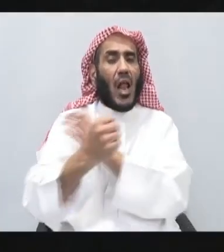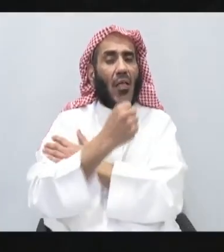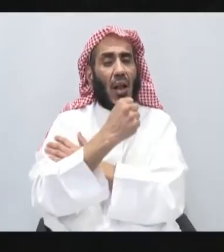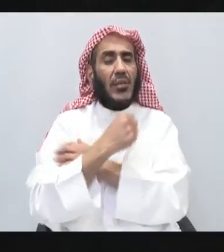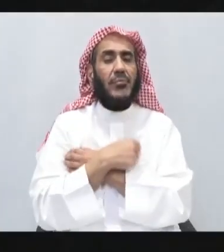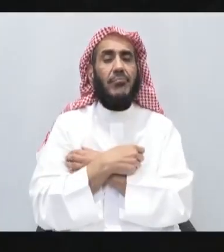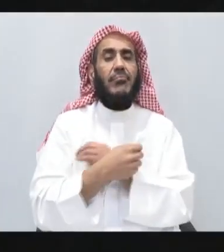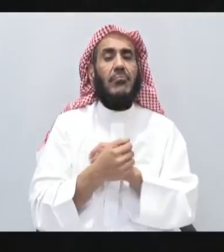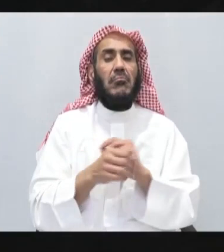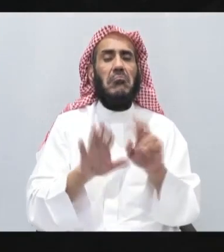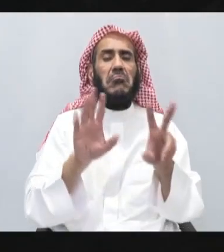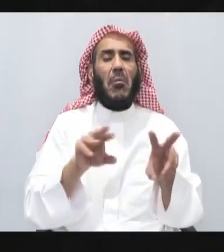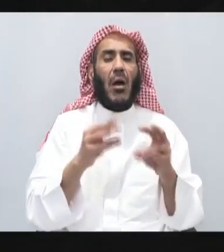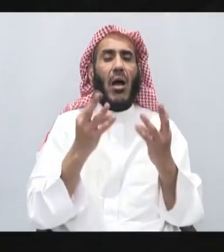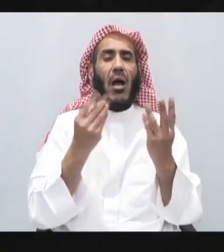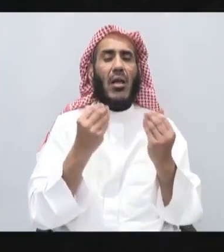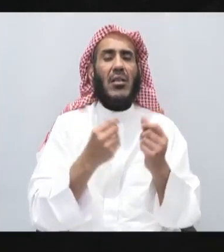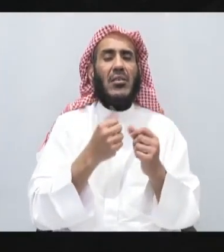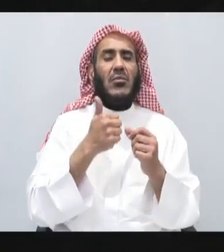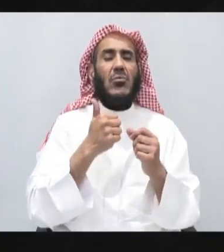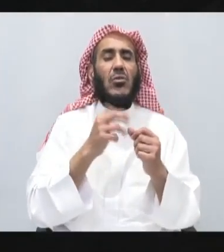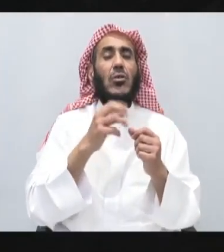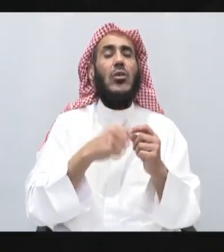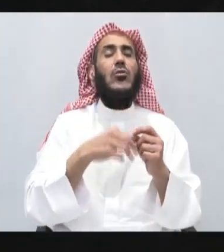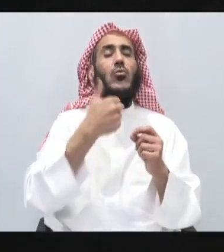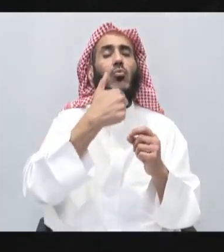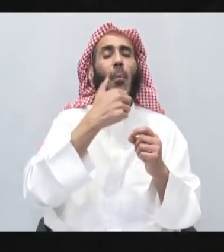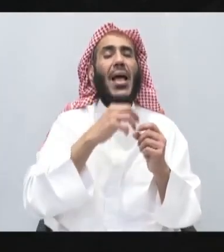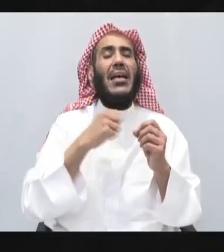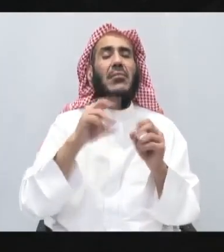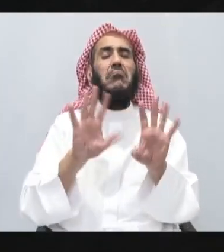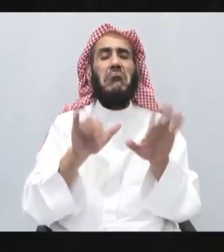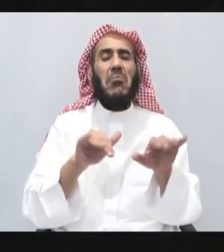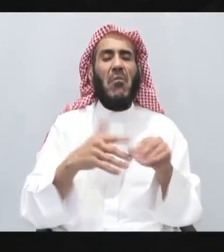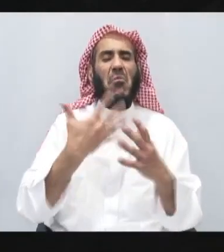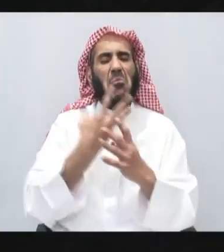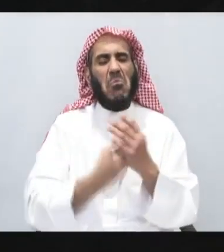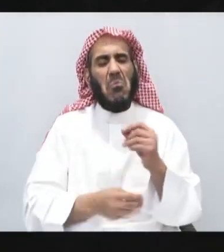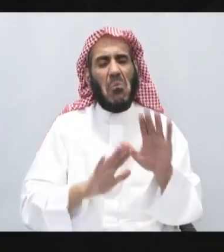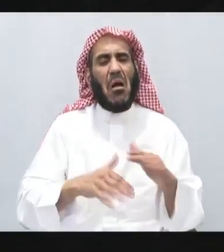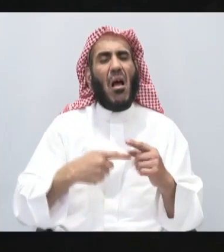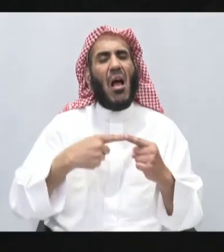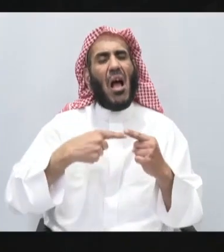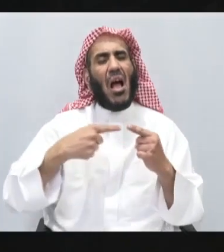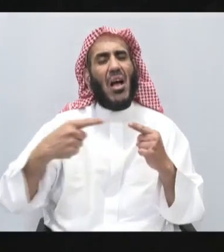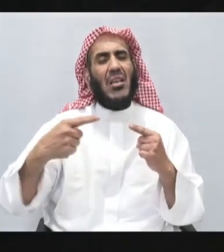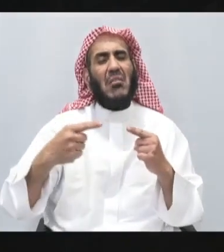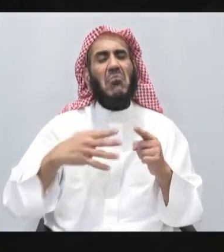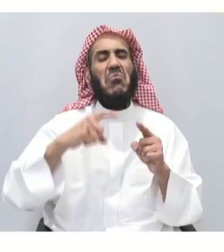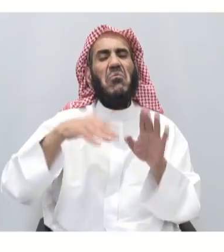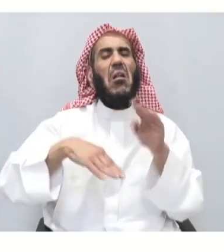العضلات تبقى عددها اكثر من 600 كما هي في المولود او حتى في